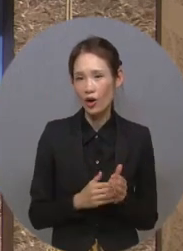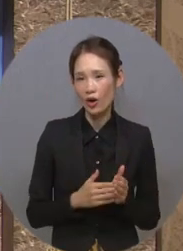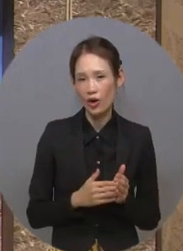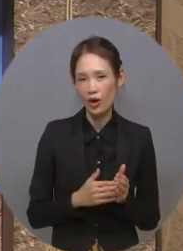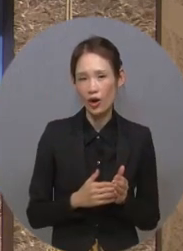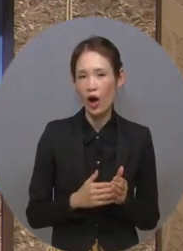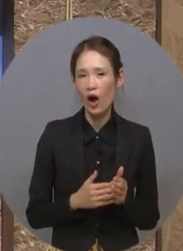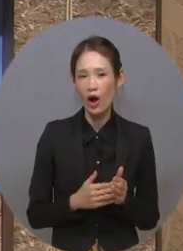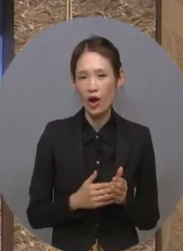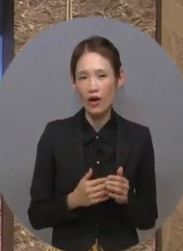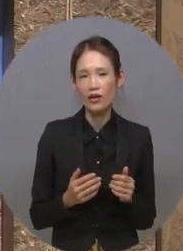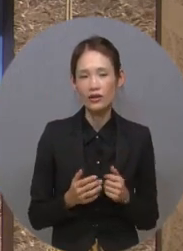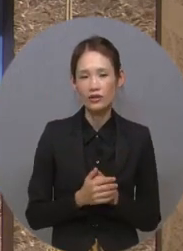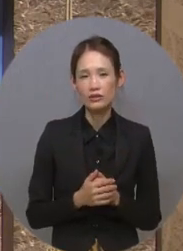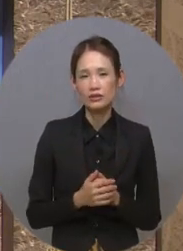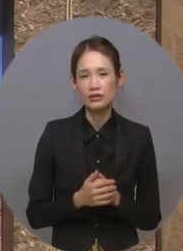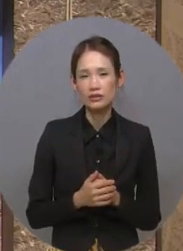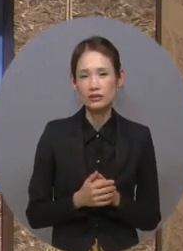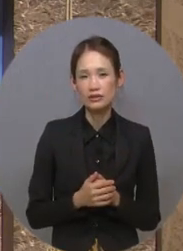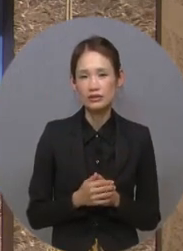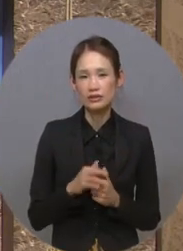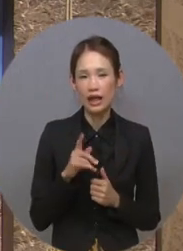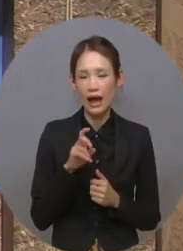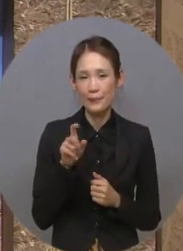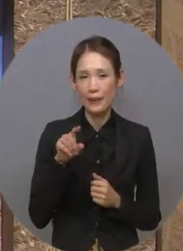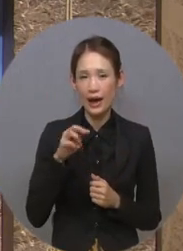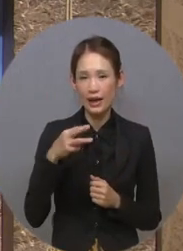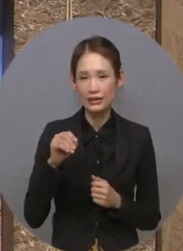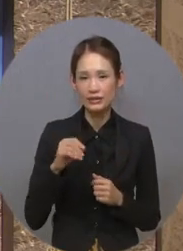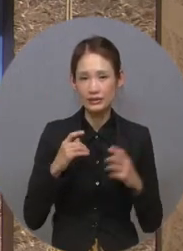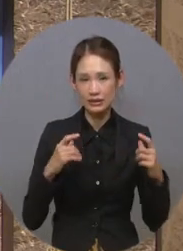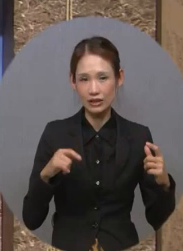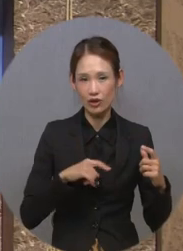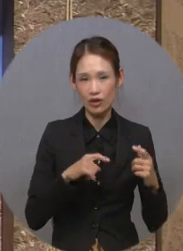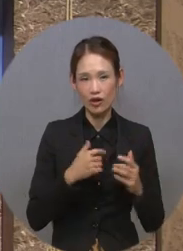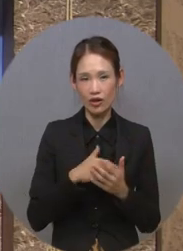그래서 장흥구 사마리 지역인데, 예. 그래서 그게 되면 거기